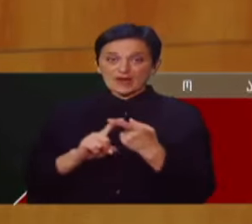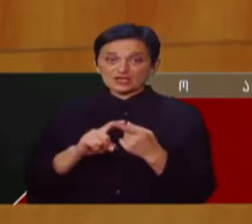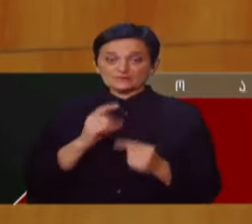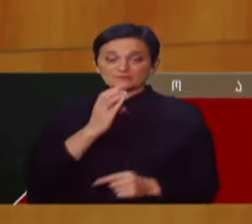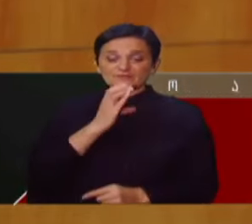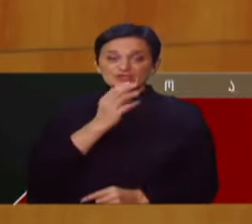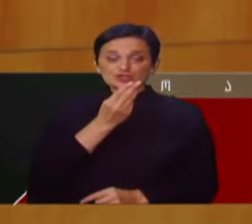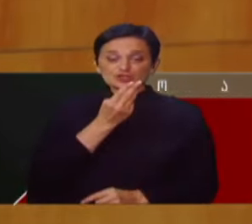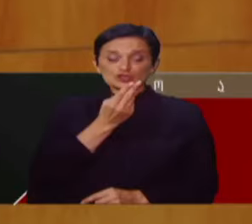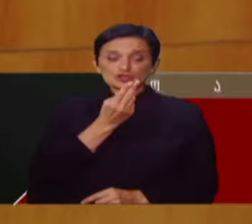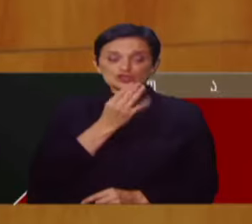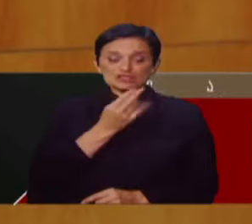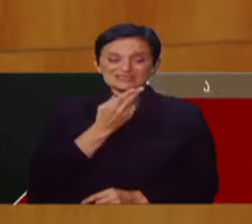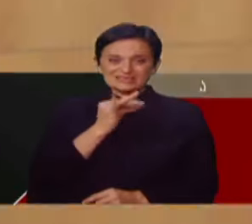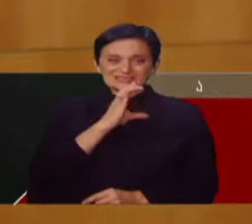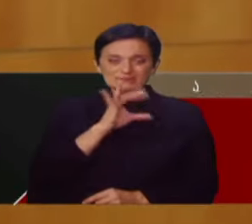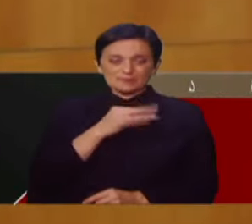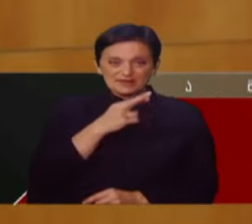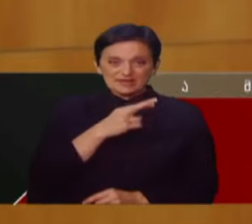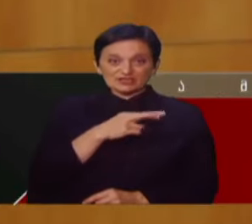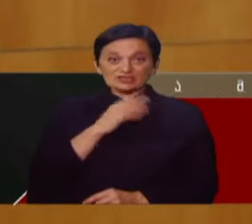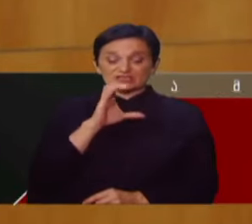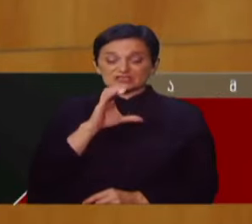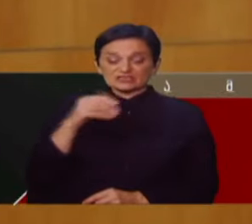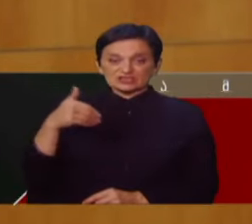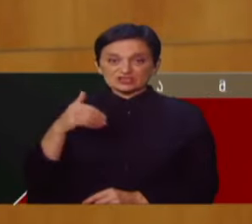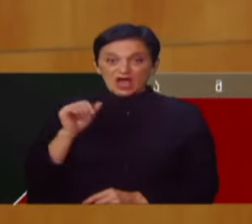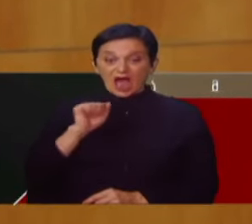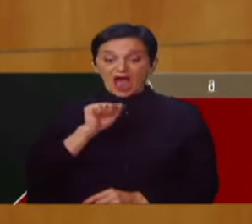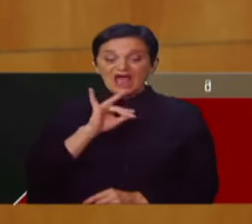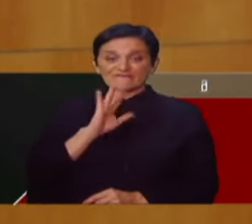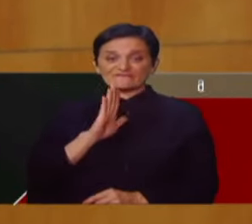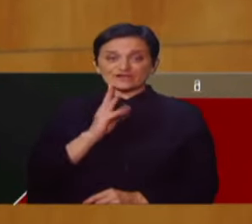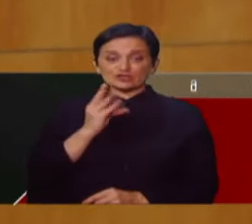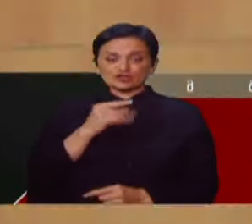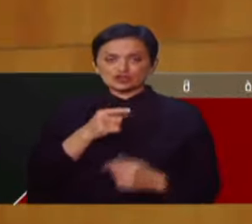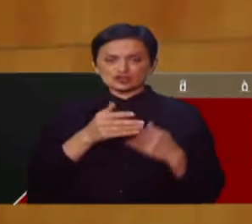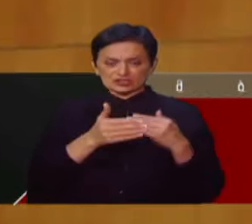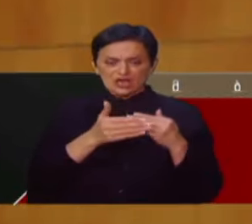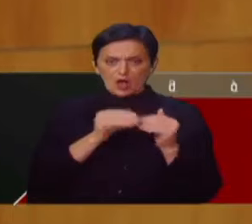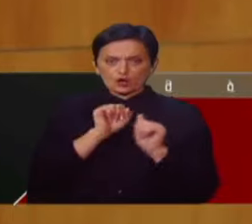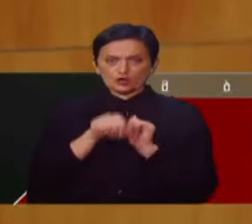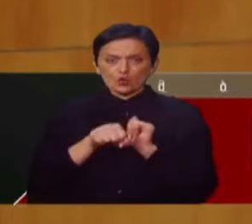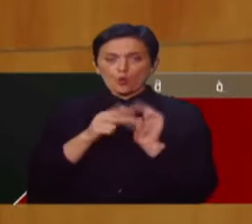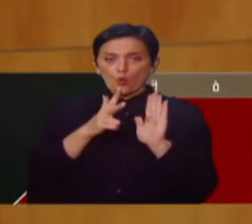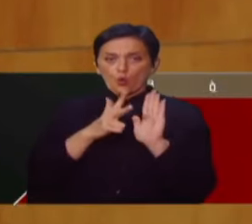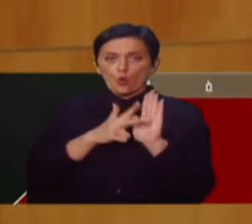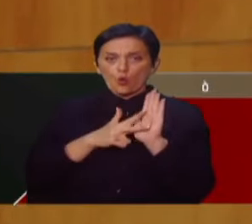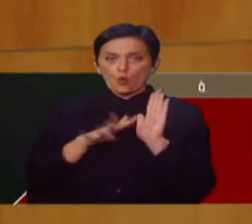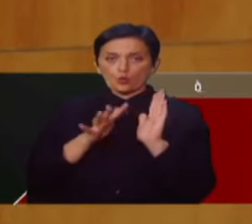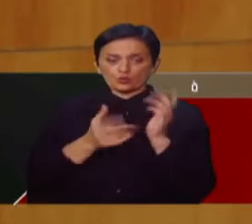აივშიც, ცეგეპატიც და ბეგეპატიც. აივშიცის დაძლევასთან ძალიან ახლოს ვართ. 85